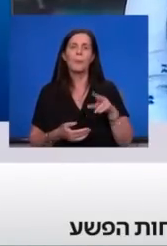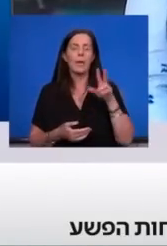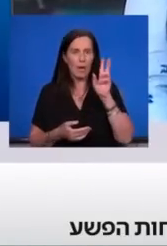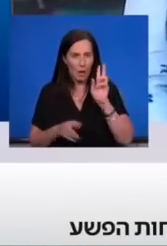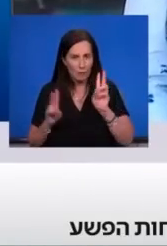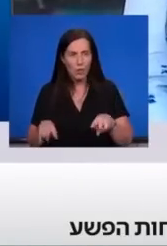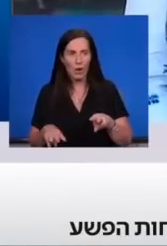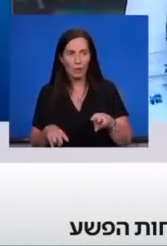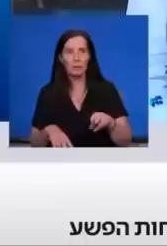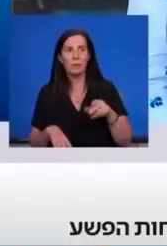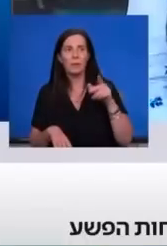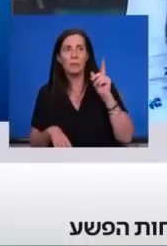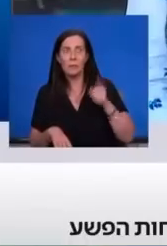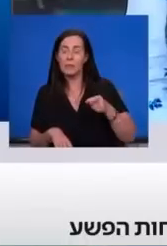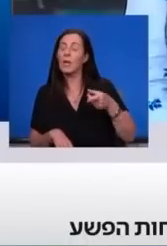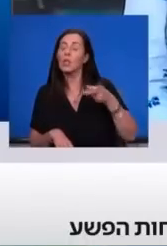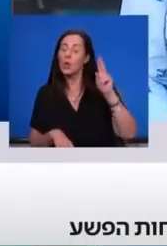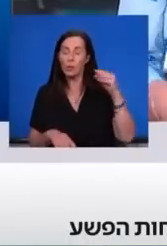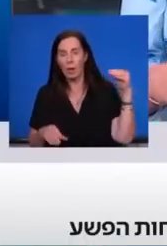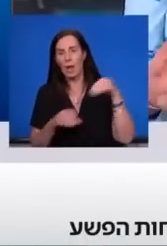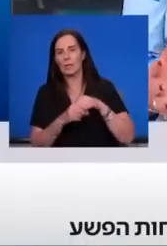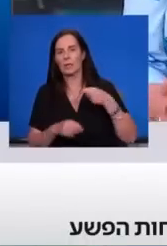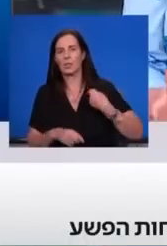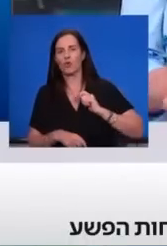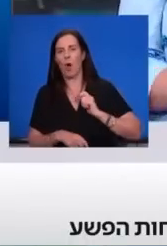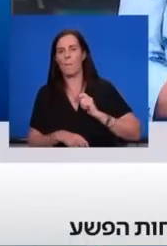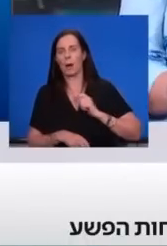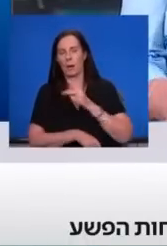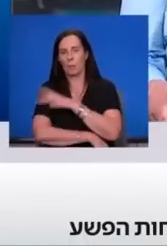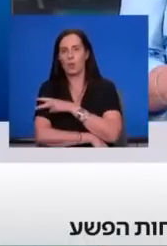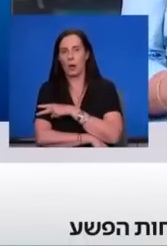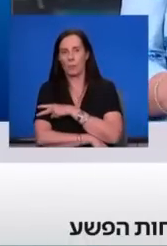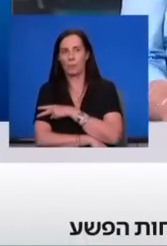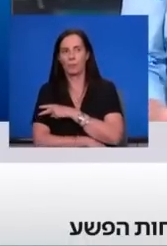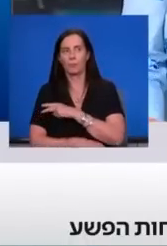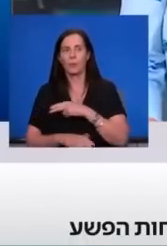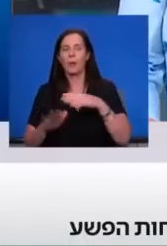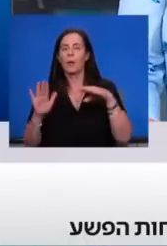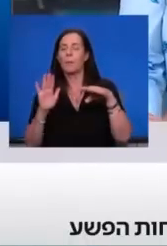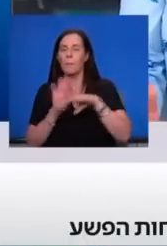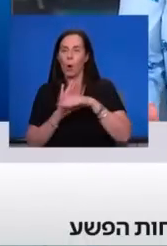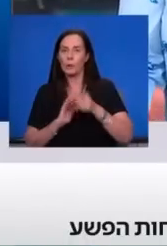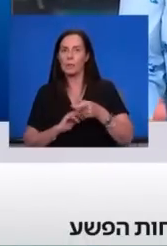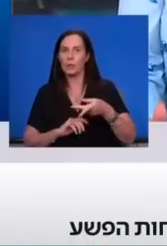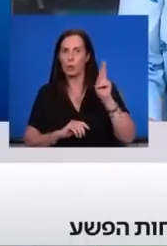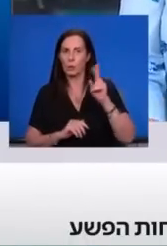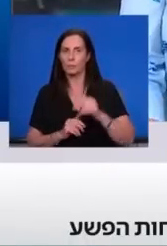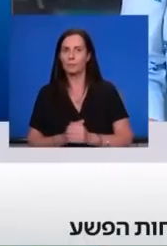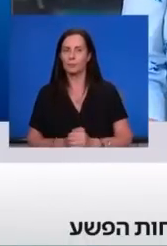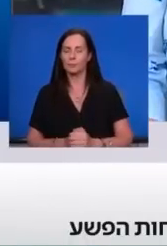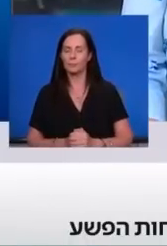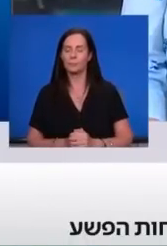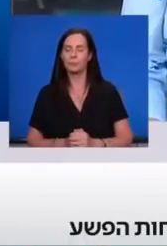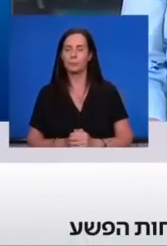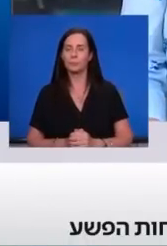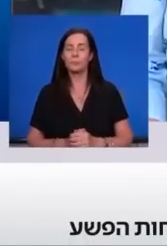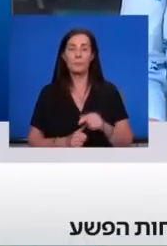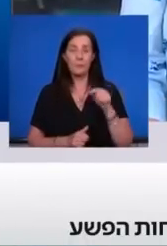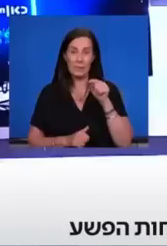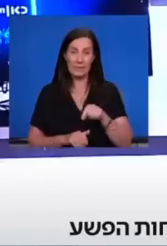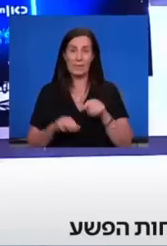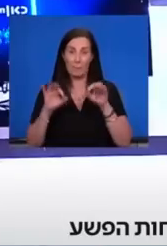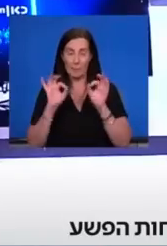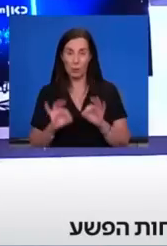ללכת... כן, אבל צריך יותר, צריך יותר, רבות... נכון, סלמן. וזה... החוק, זה, החוק על... צריך יותר. על, על, זה, על זה בדיוק, על זה